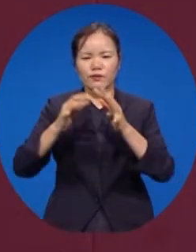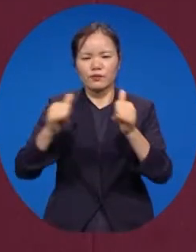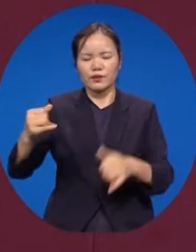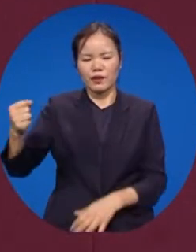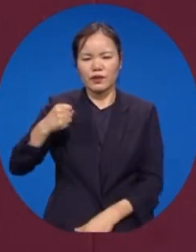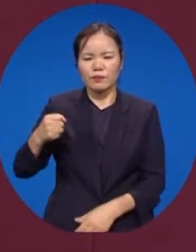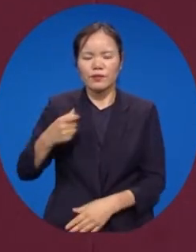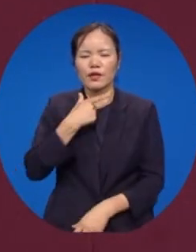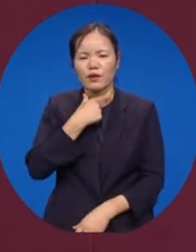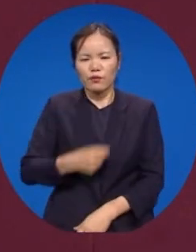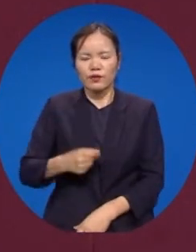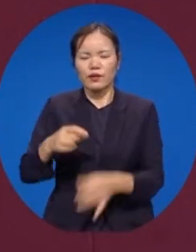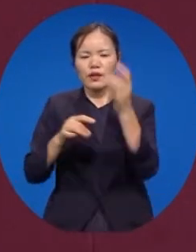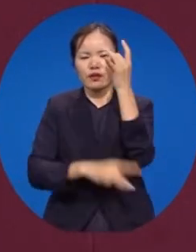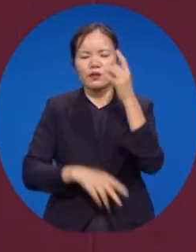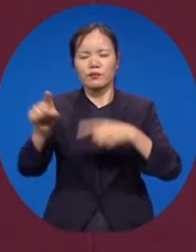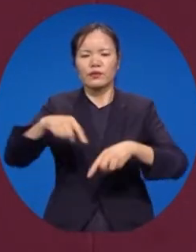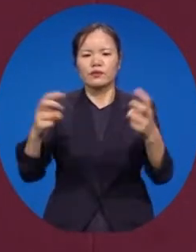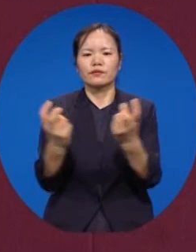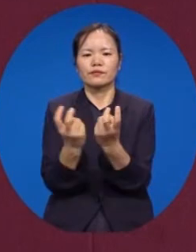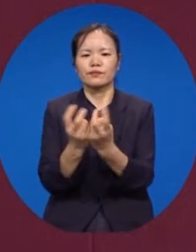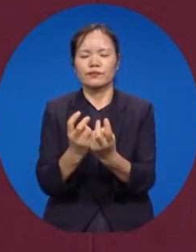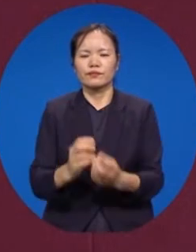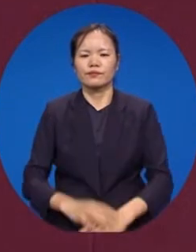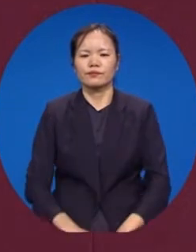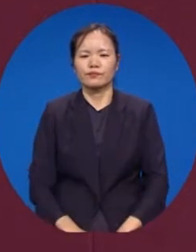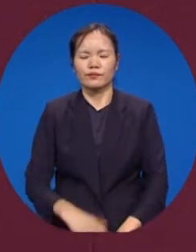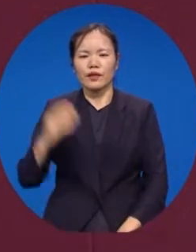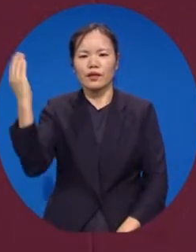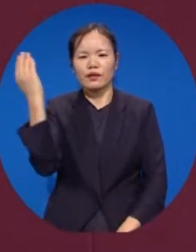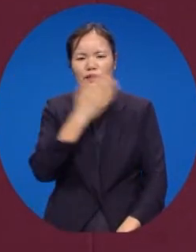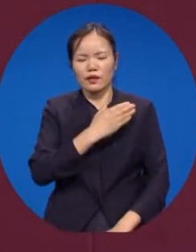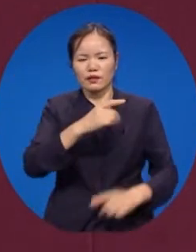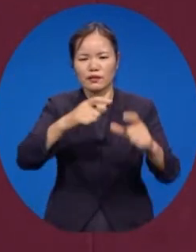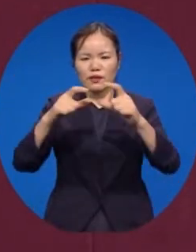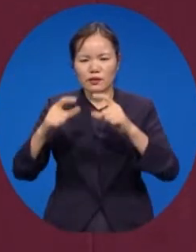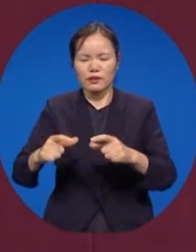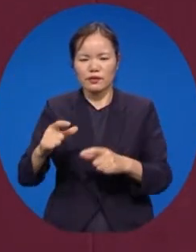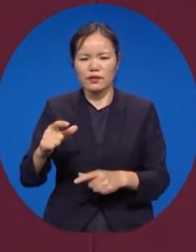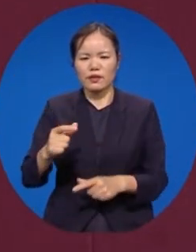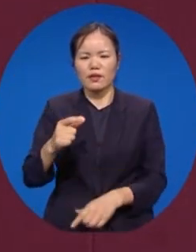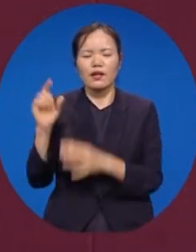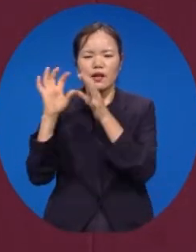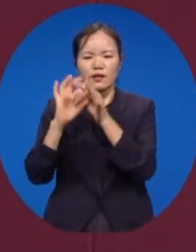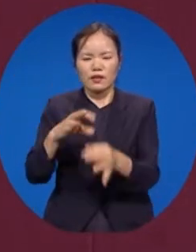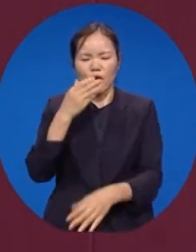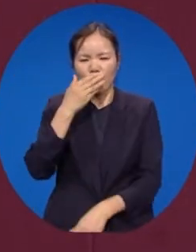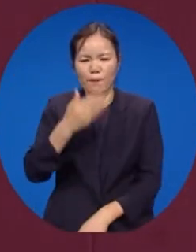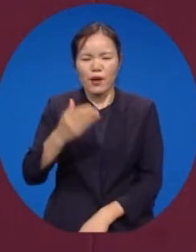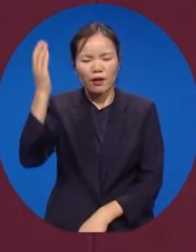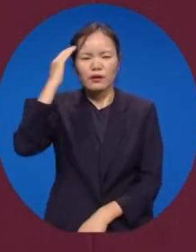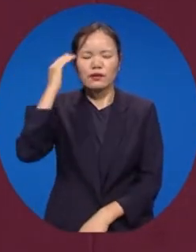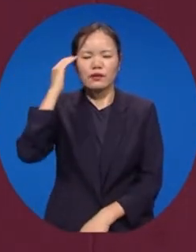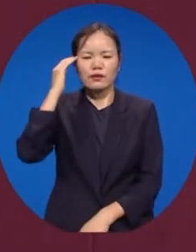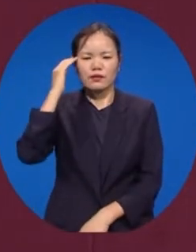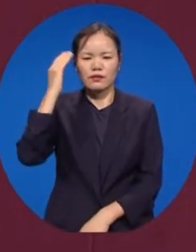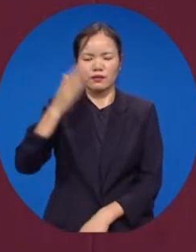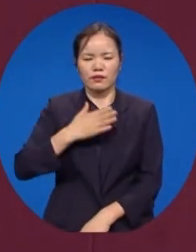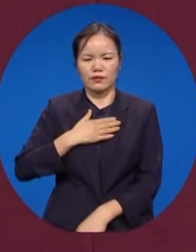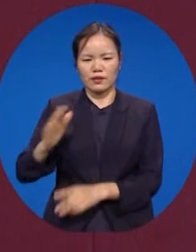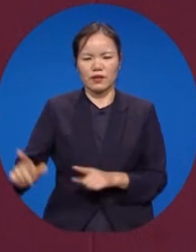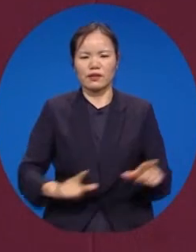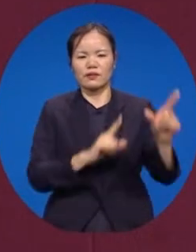추구하는 기본 정책입니다. 깨끗한 지구, 지속 가능한 대한민국, 내